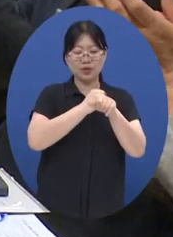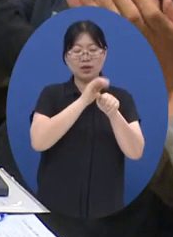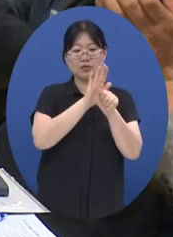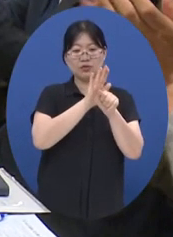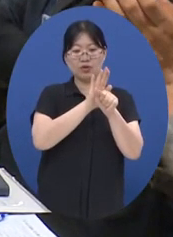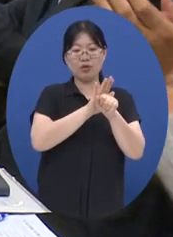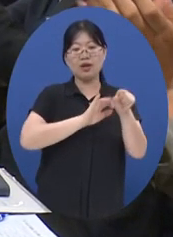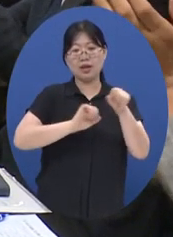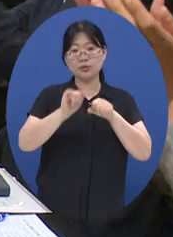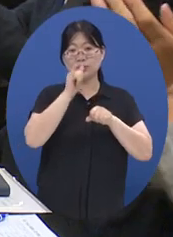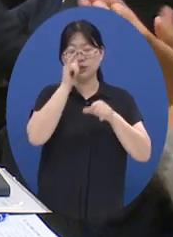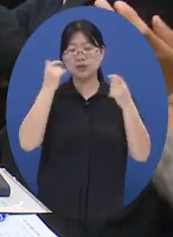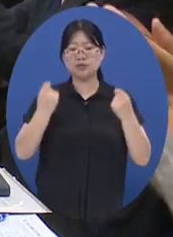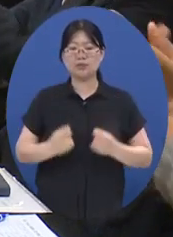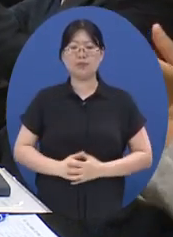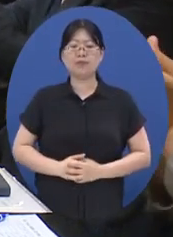조치입니다